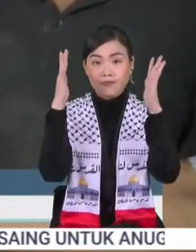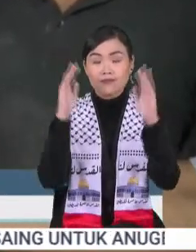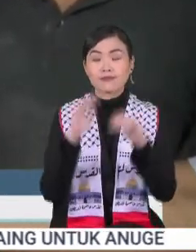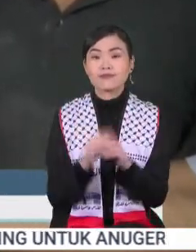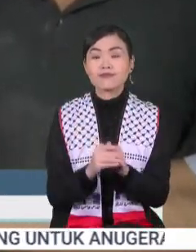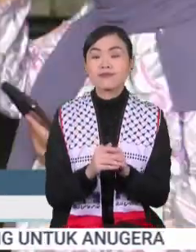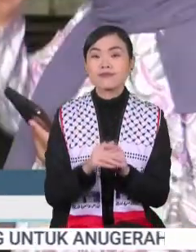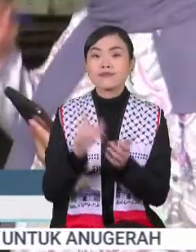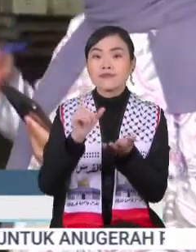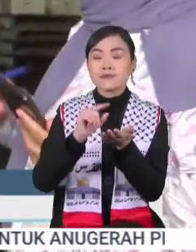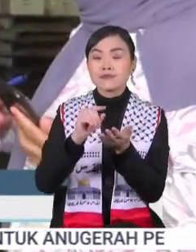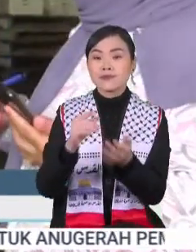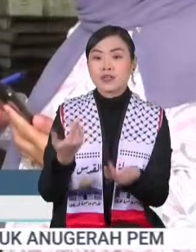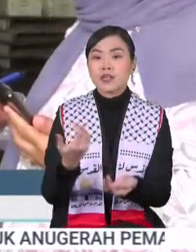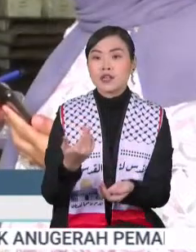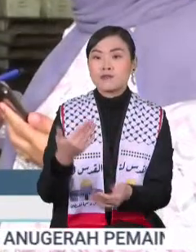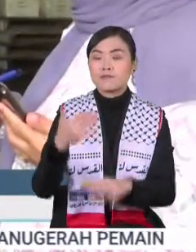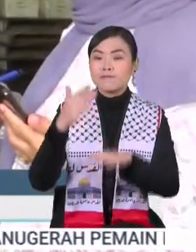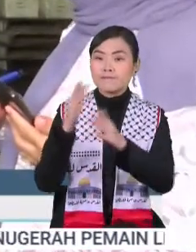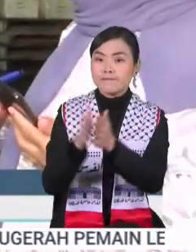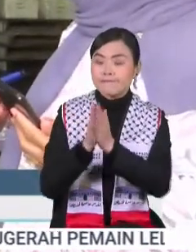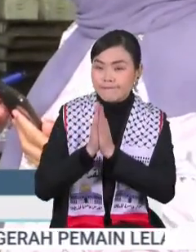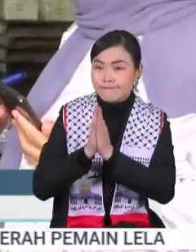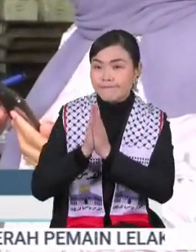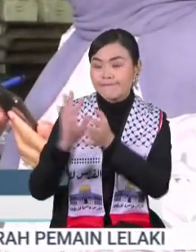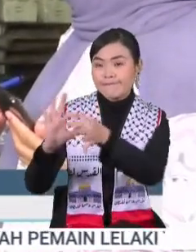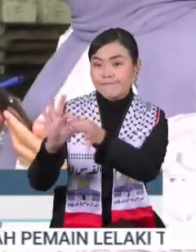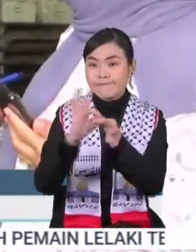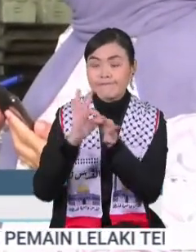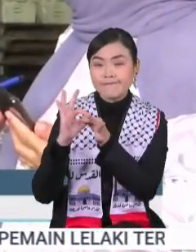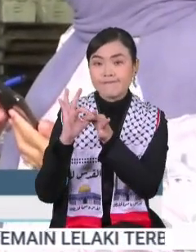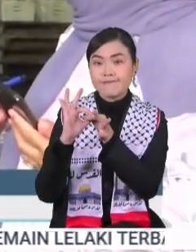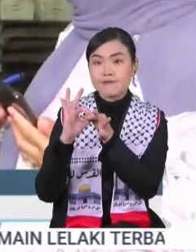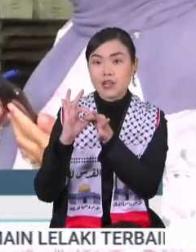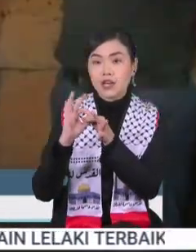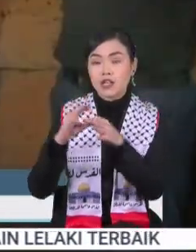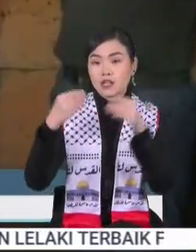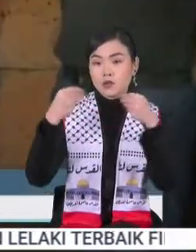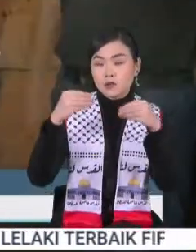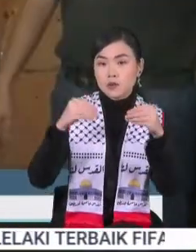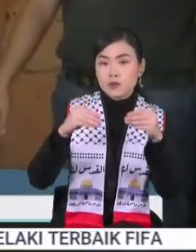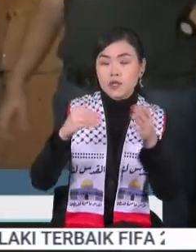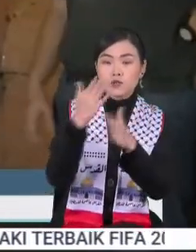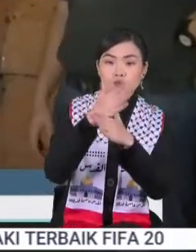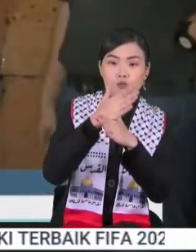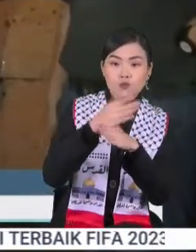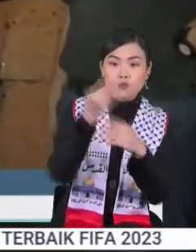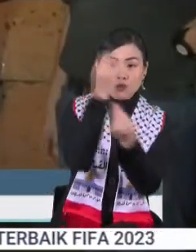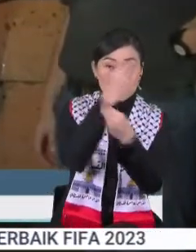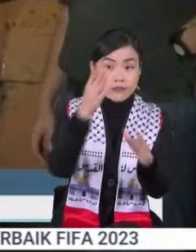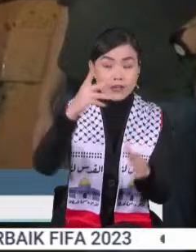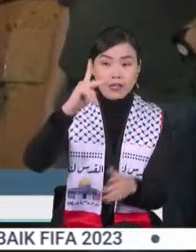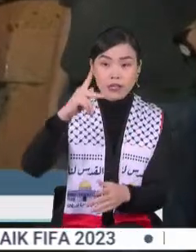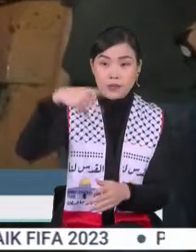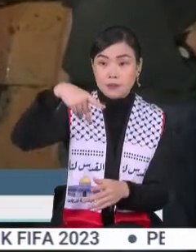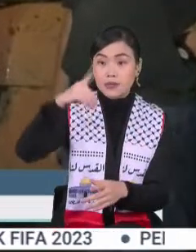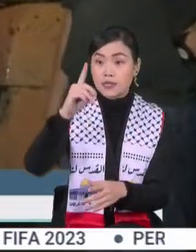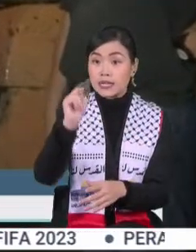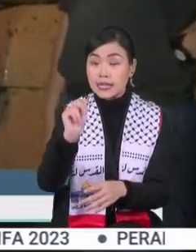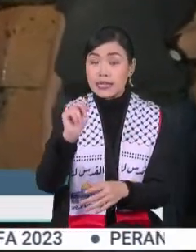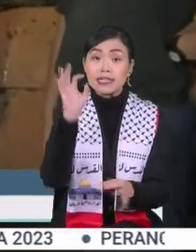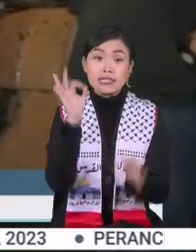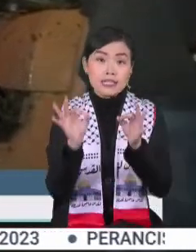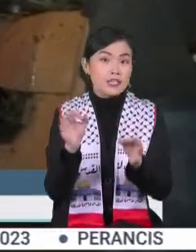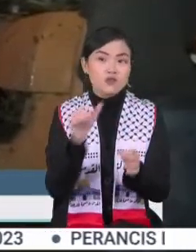untuka minta kerjasama peruncit terpilih daerah agar berkongsi maklumat dengan kpdn jika berlaku kekurangan